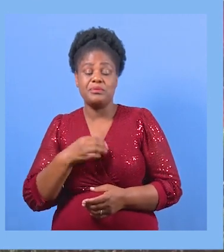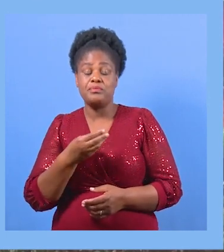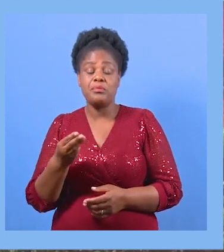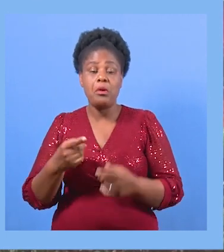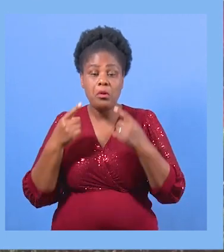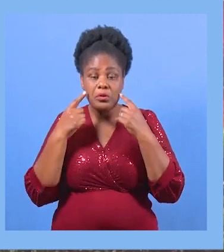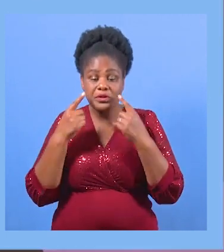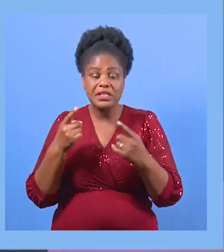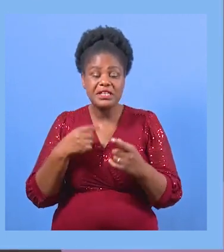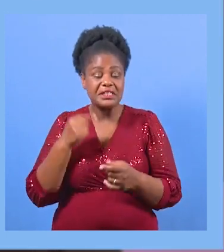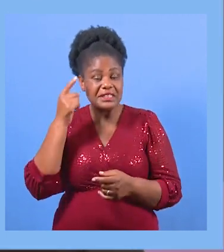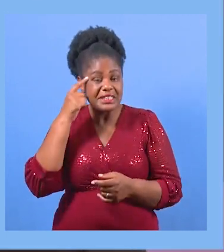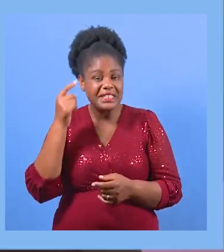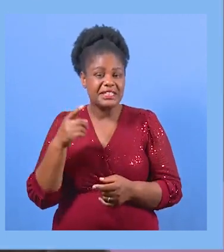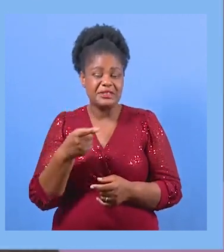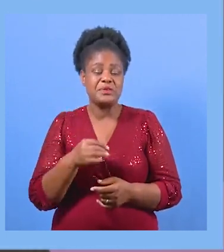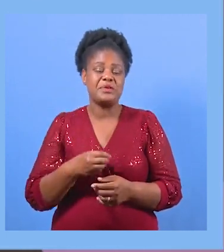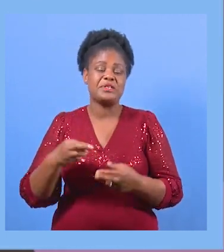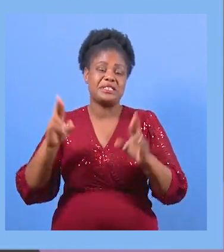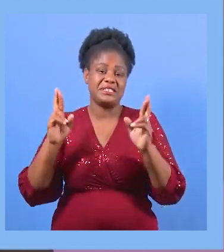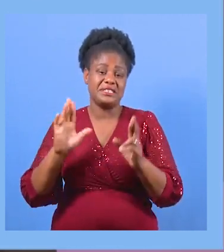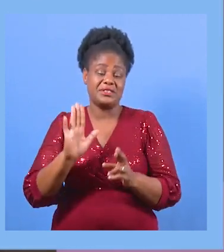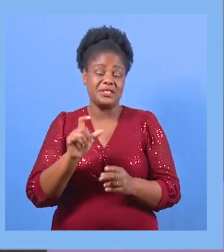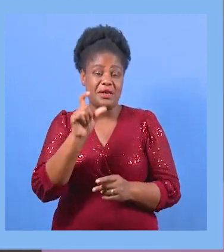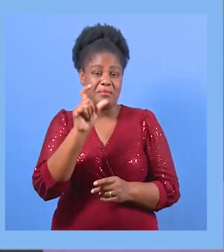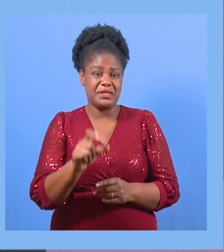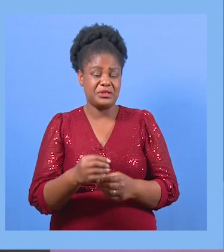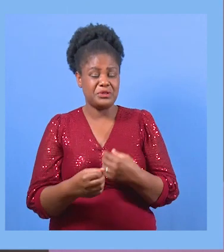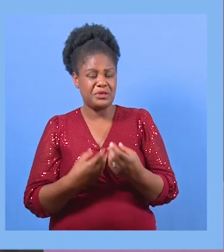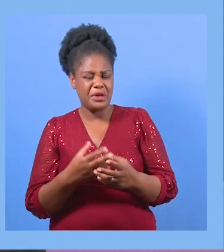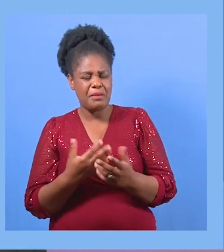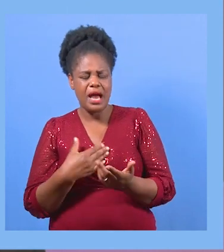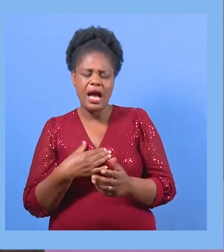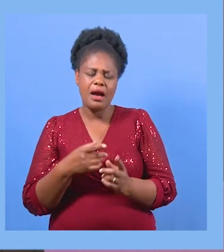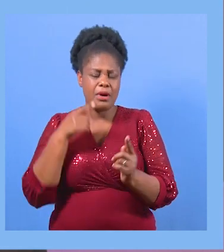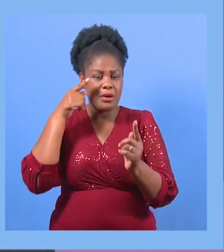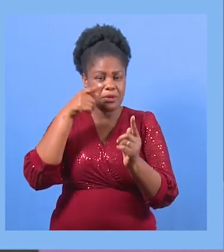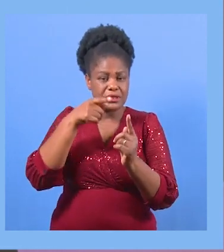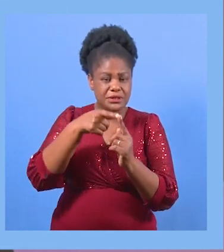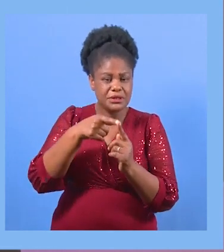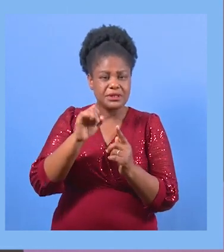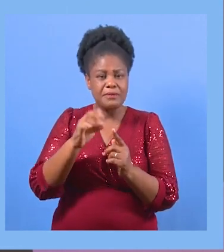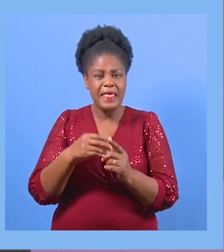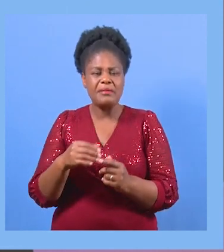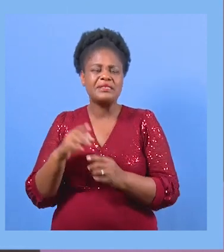ndakasarwa ndakabatei. Kuremerwa kwepfungwa dzakambotadza kuti upimbe munhu umudze zvinangwa zvako kunokuudza kuti zviuraye,